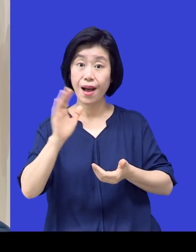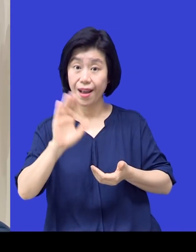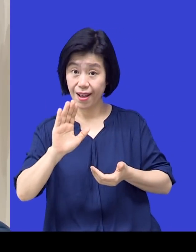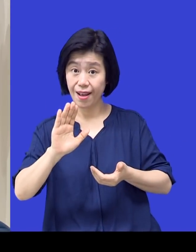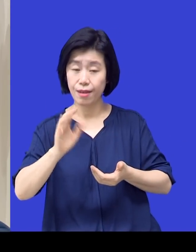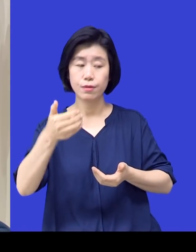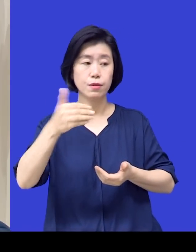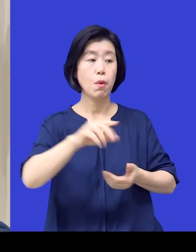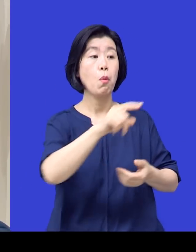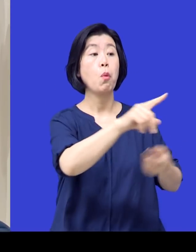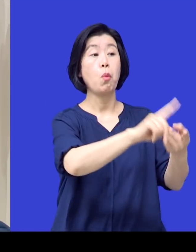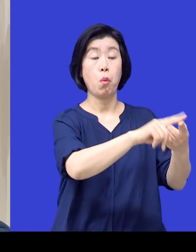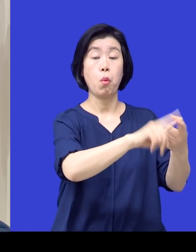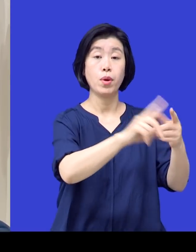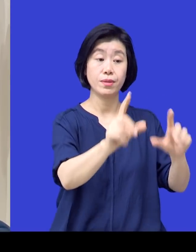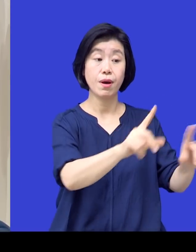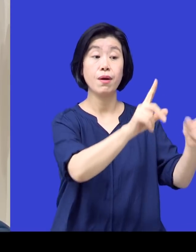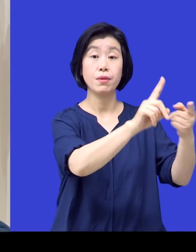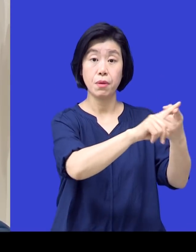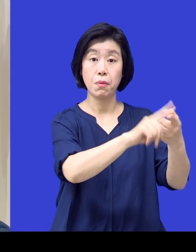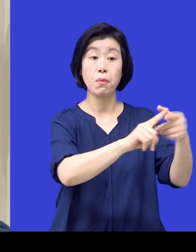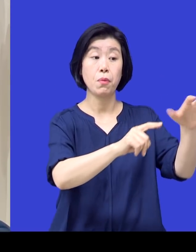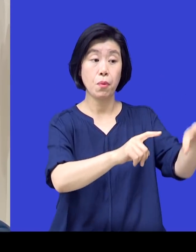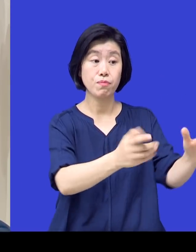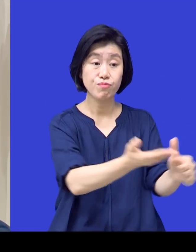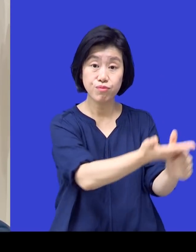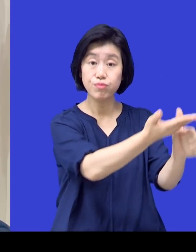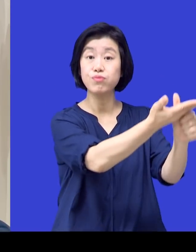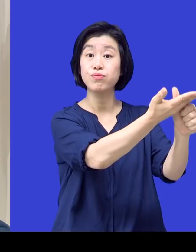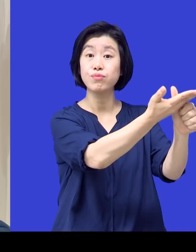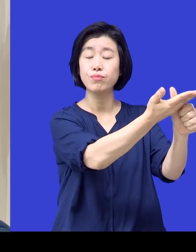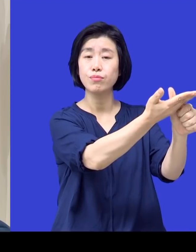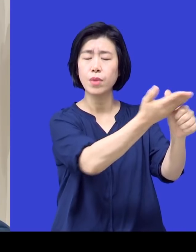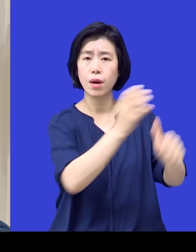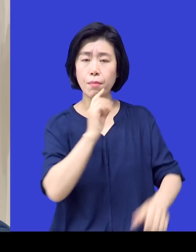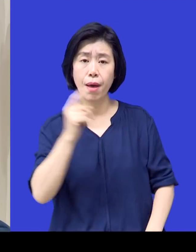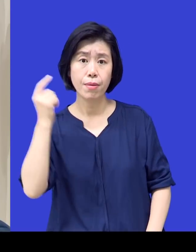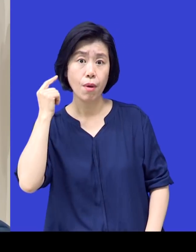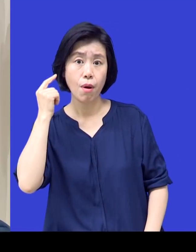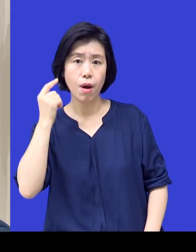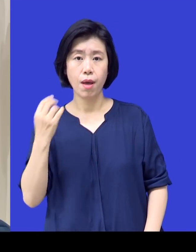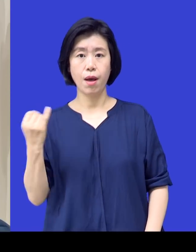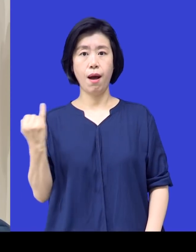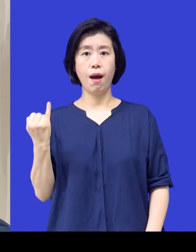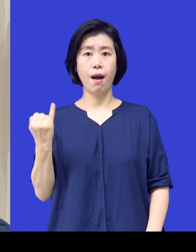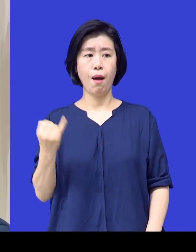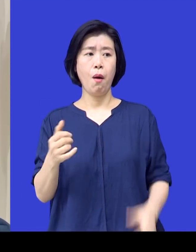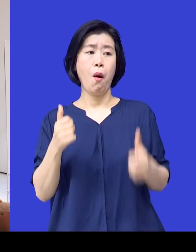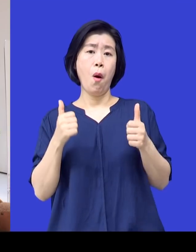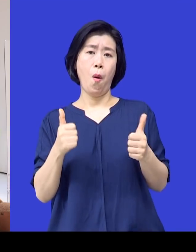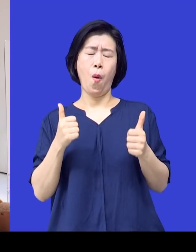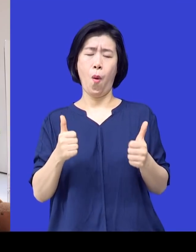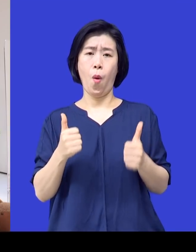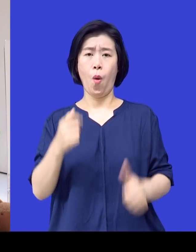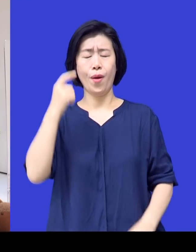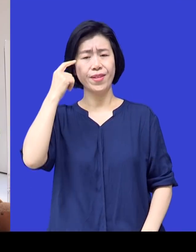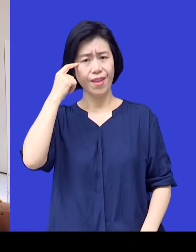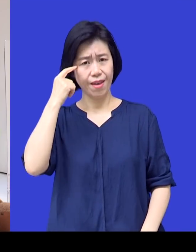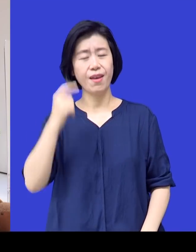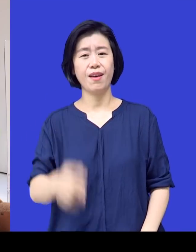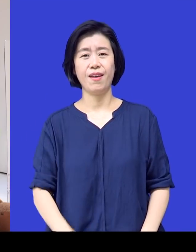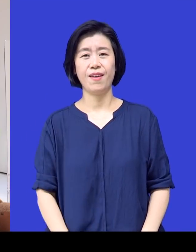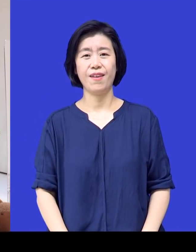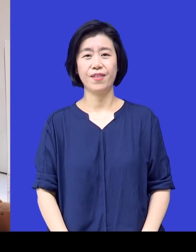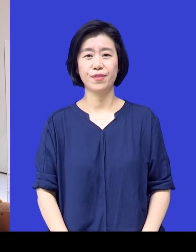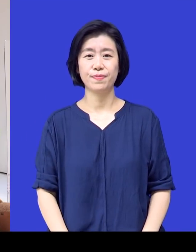현지에서 키워져서 네. 한다는 것을 듣고는 본인이 더 저거다, 이거다라는 그게 확신했던 거예요.